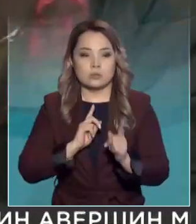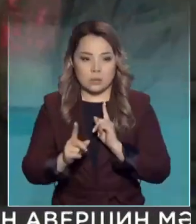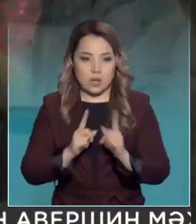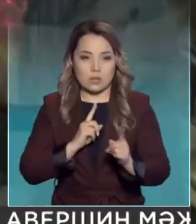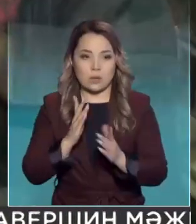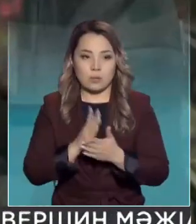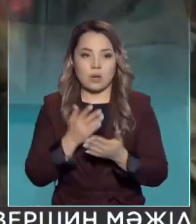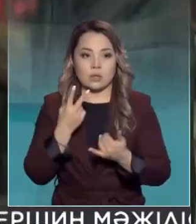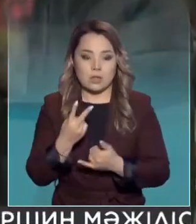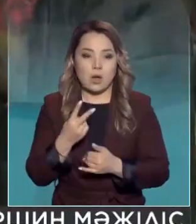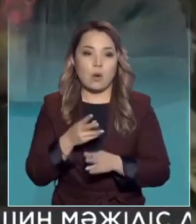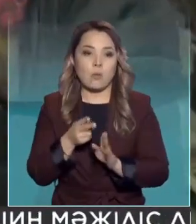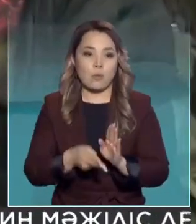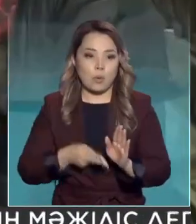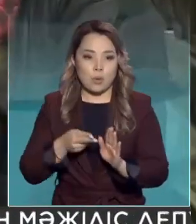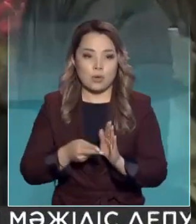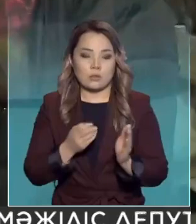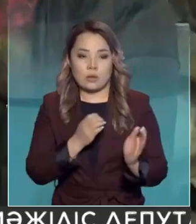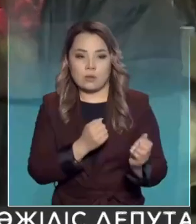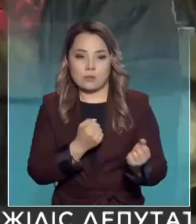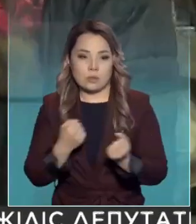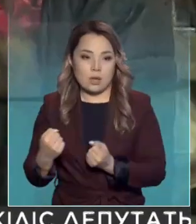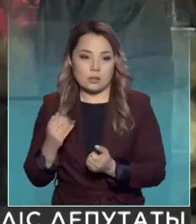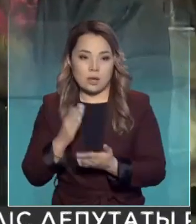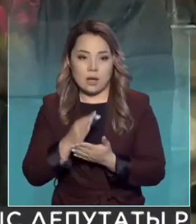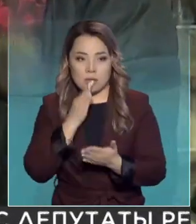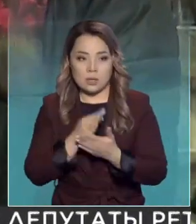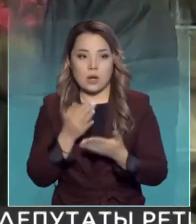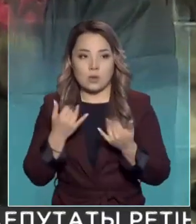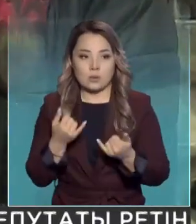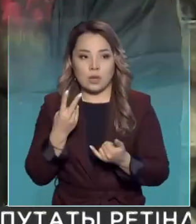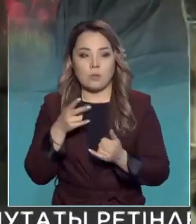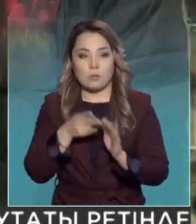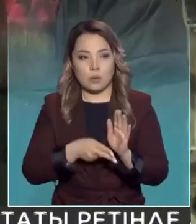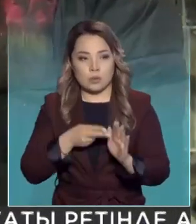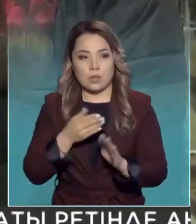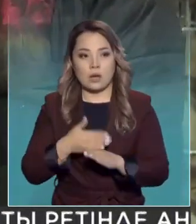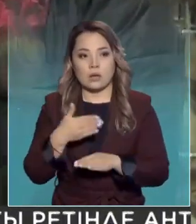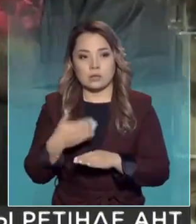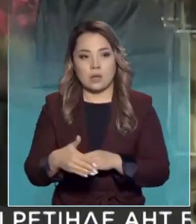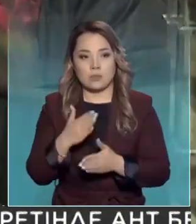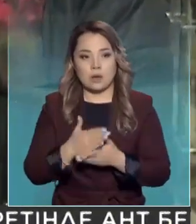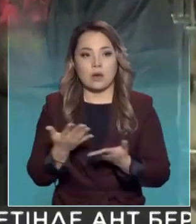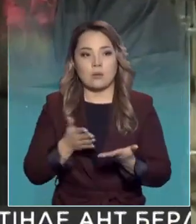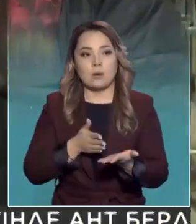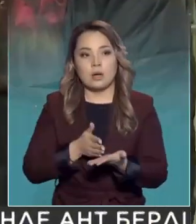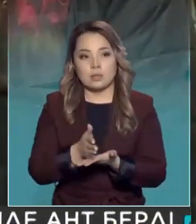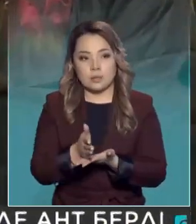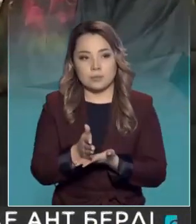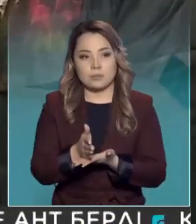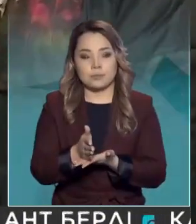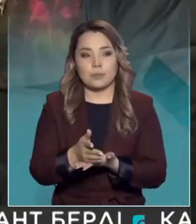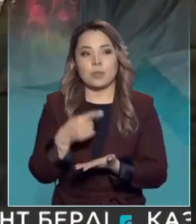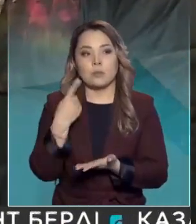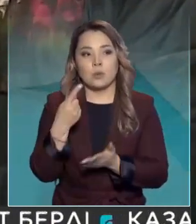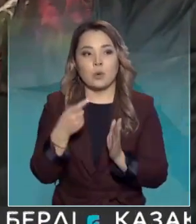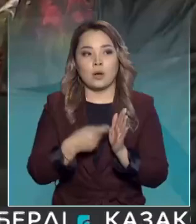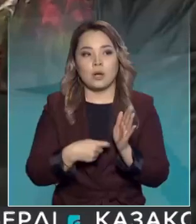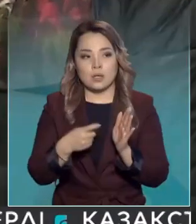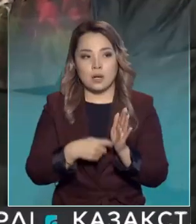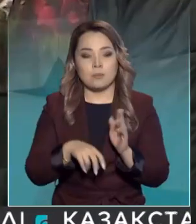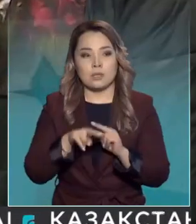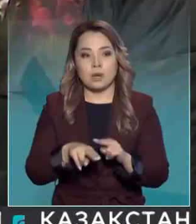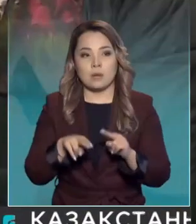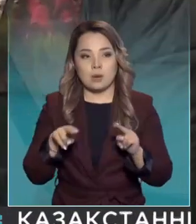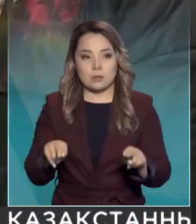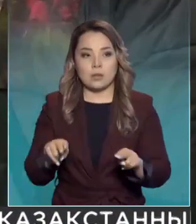сәтте екі пойыз ғана кешігіп жатқан? Қазіргі сәтте сол екі пойыз кешігіп жатыр. Қай бағыттарға? Біреу Қарағанды